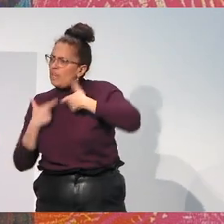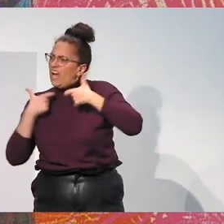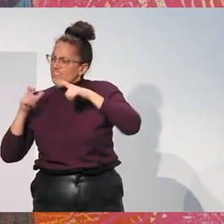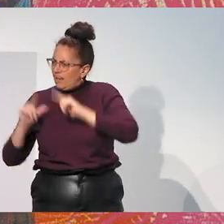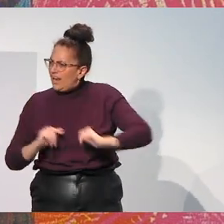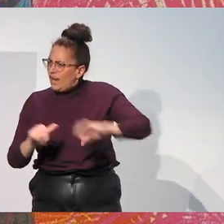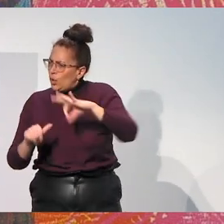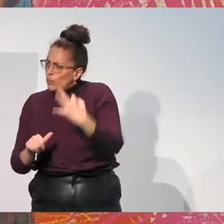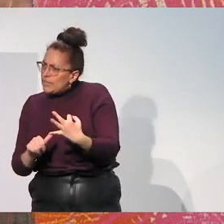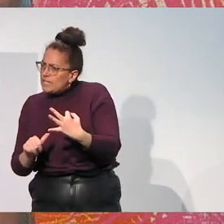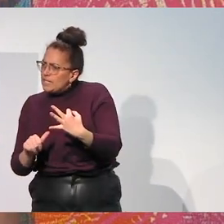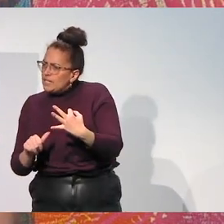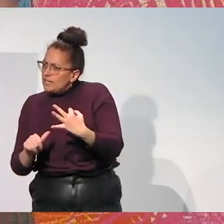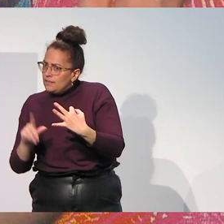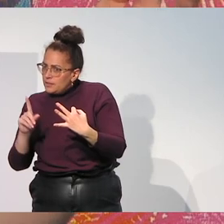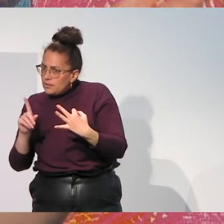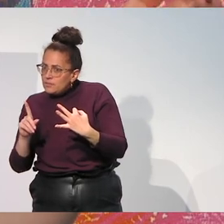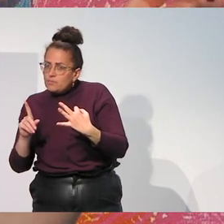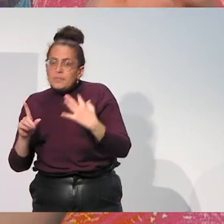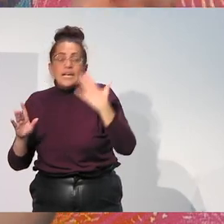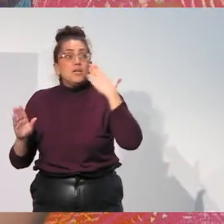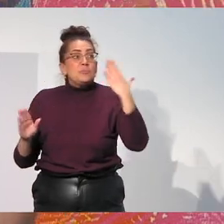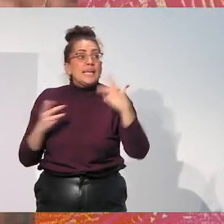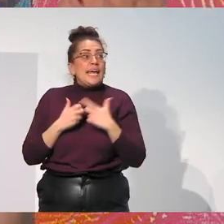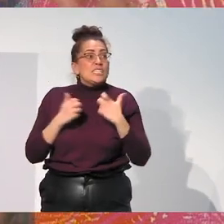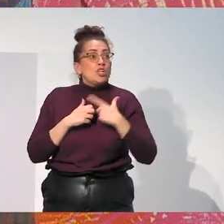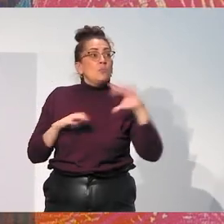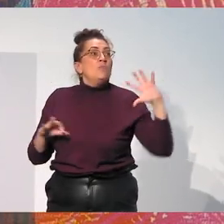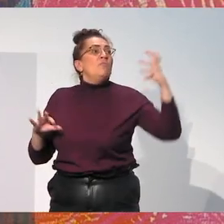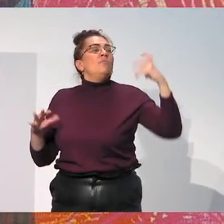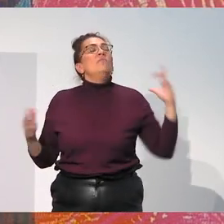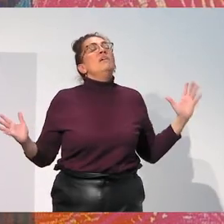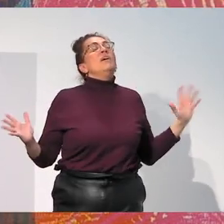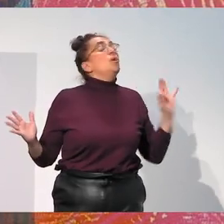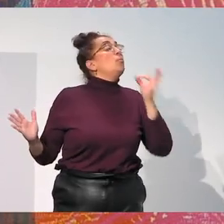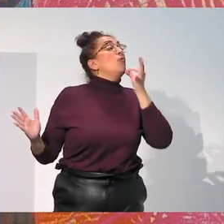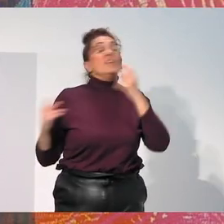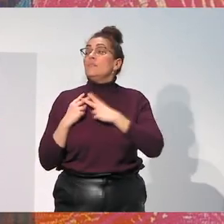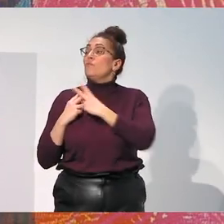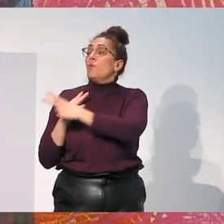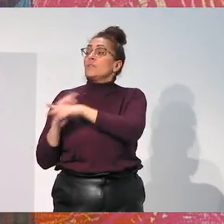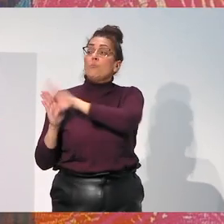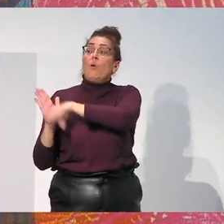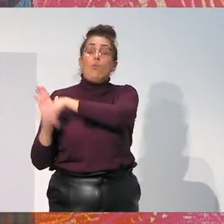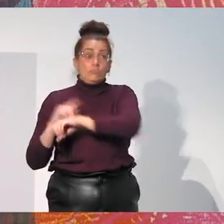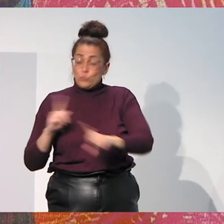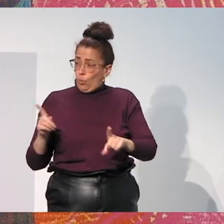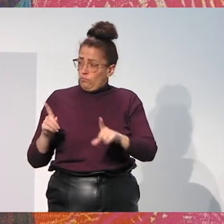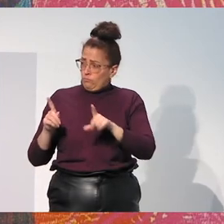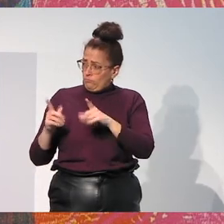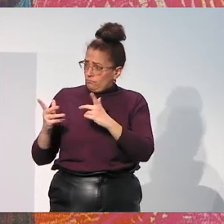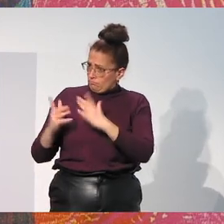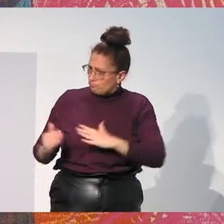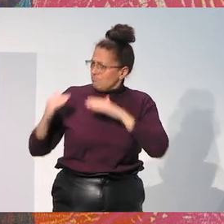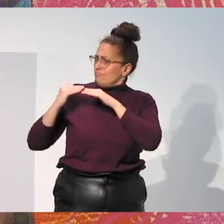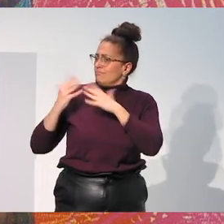n'enlève rien au soleil que mon voisin va pouvoir avoir. Donc il y a, je pense, une forte dimension symbolique